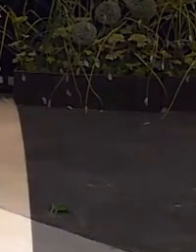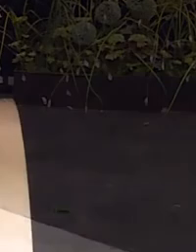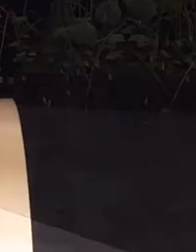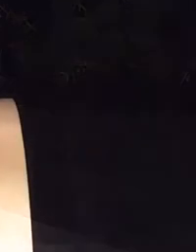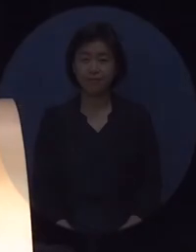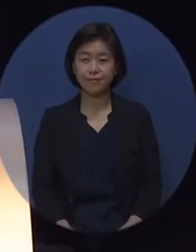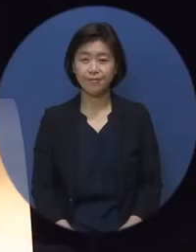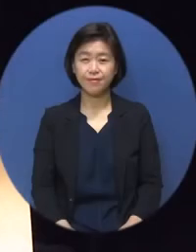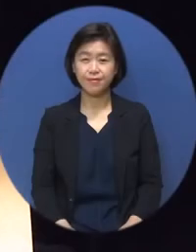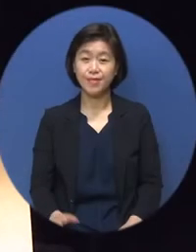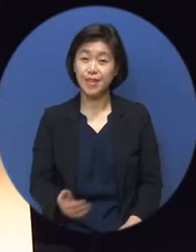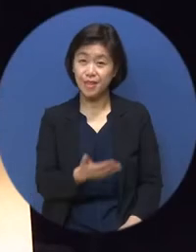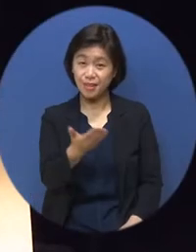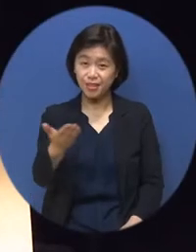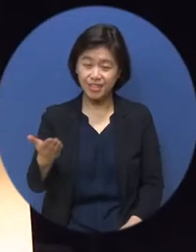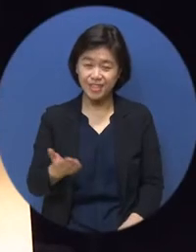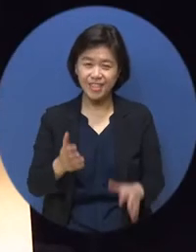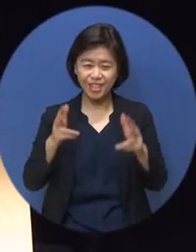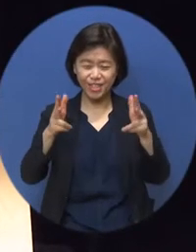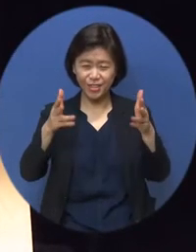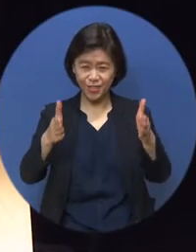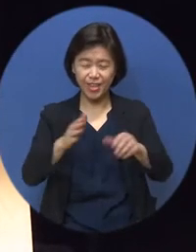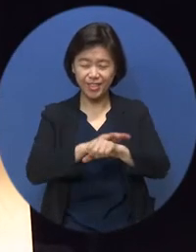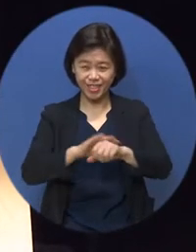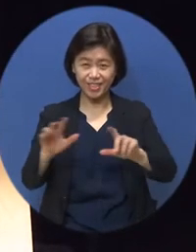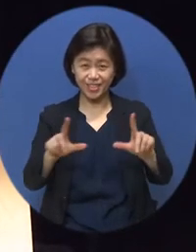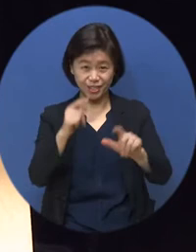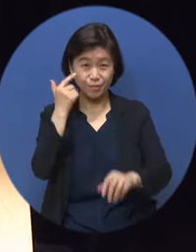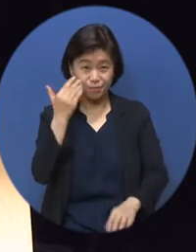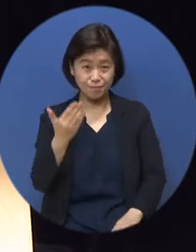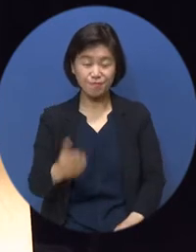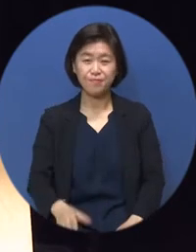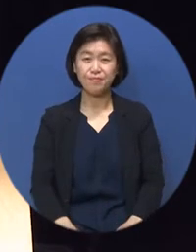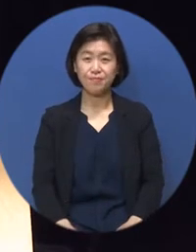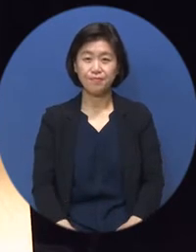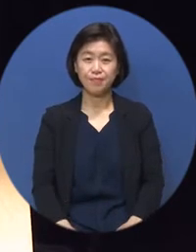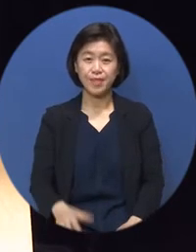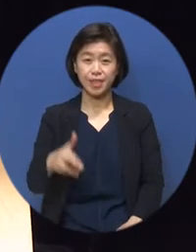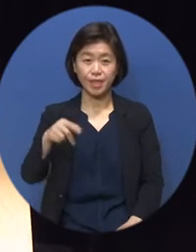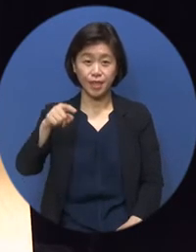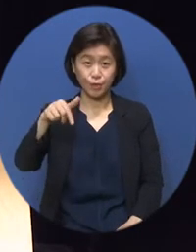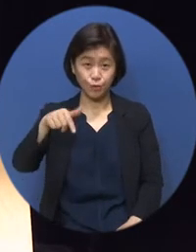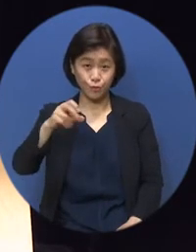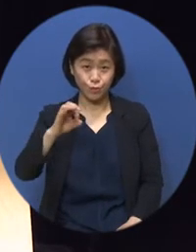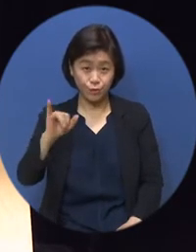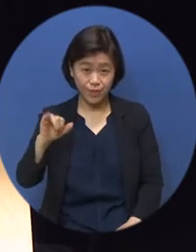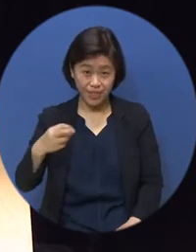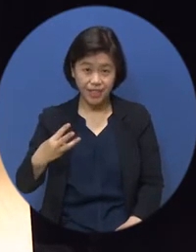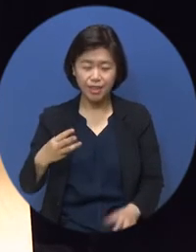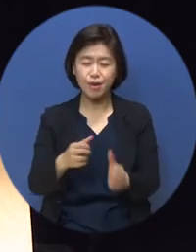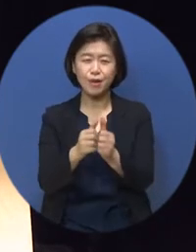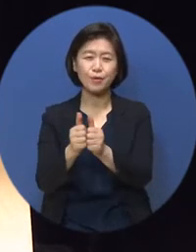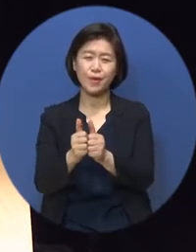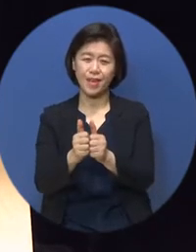여러분, 한 주 잘 지내셨습니까? 자주일과 동행 시간입니다.